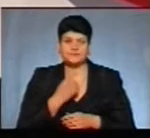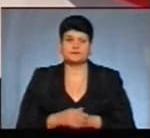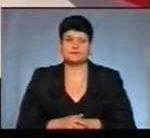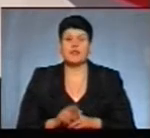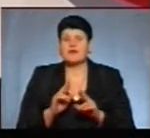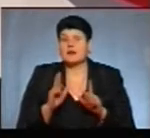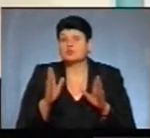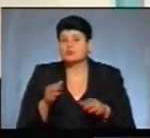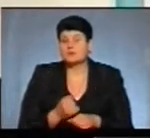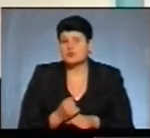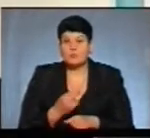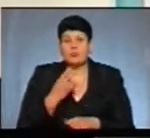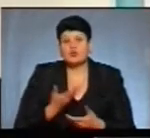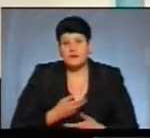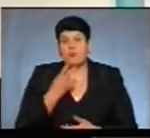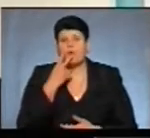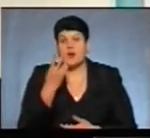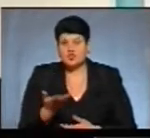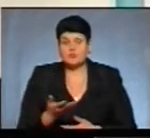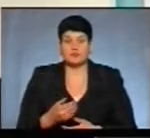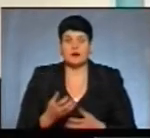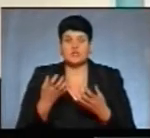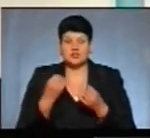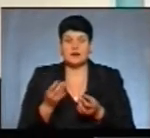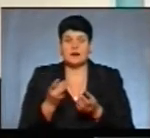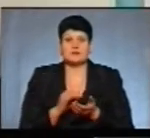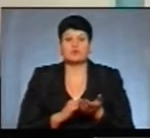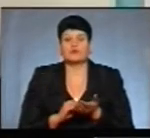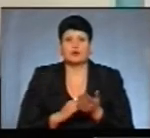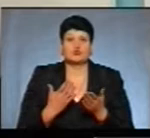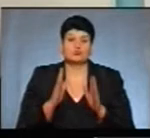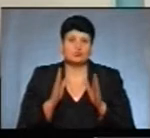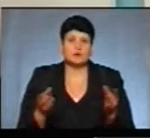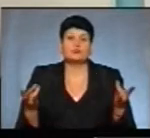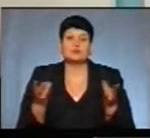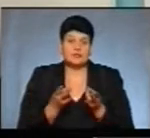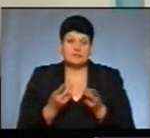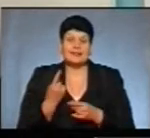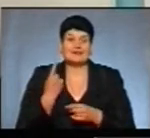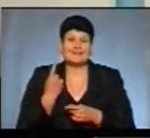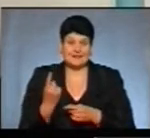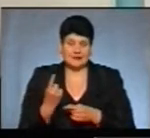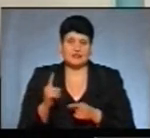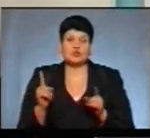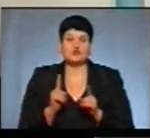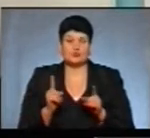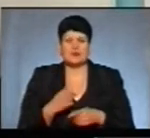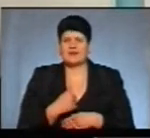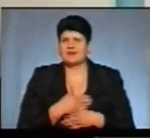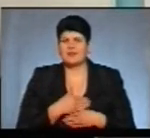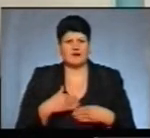воно буде працювати, поживемо, побачимо. Але, ще раз повторюся, воно буде потрібно. Єдине, що би я не